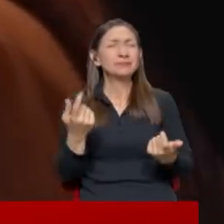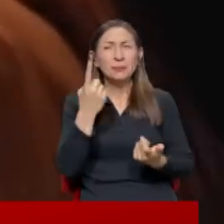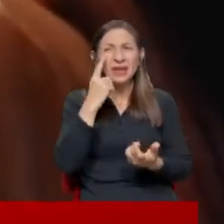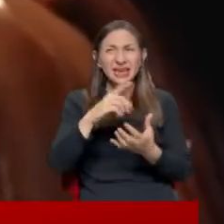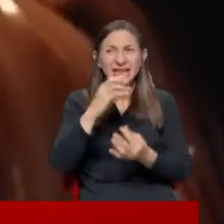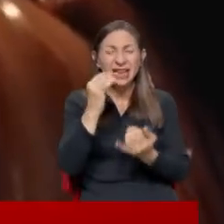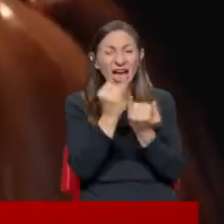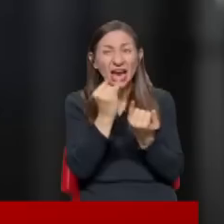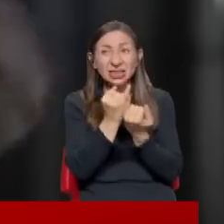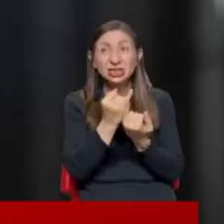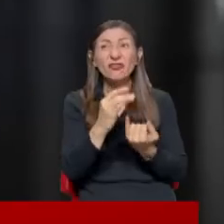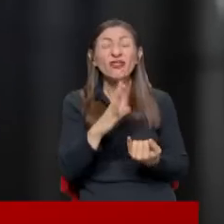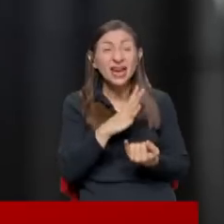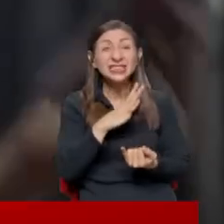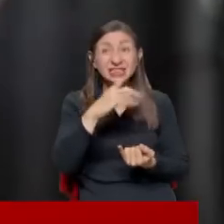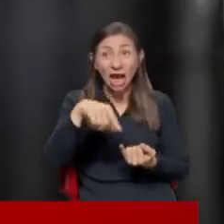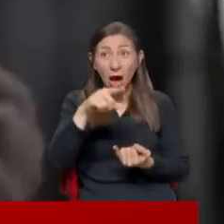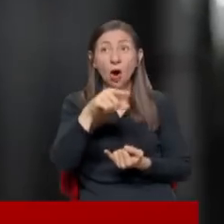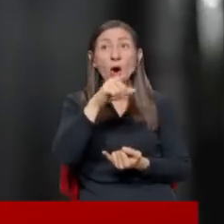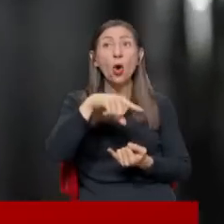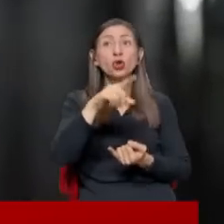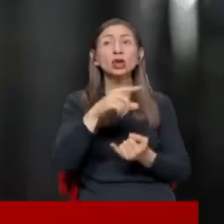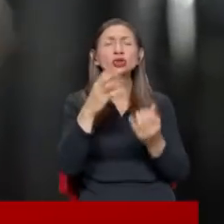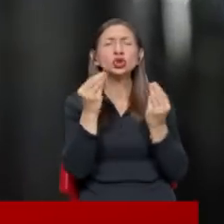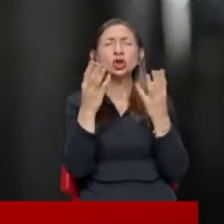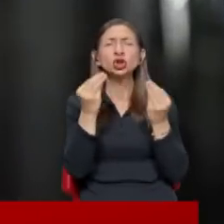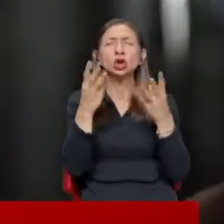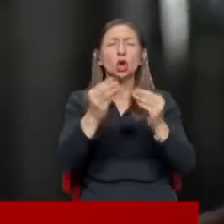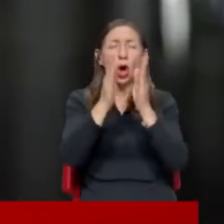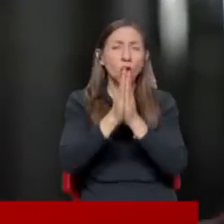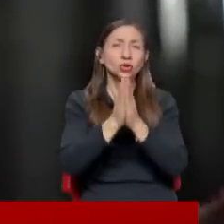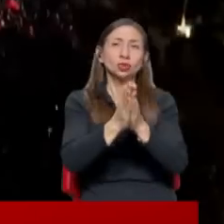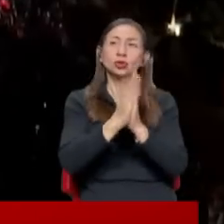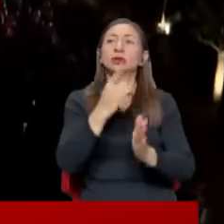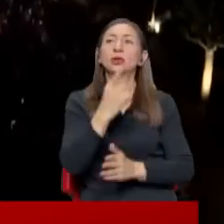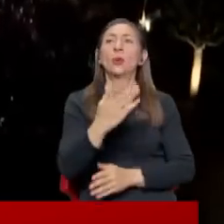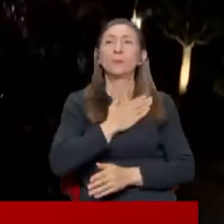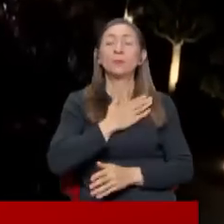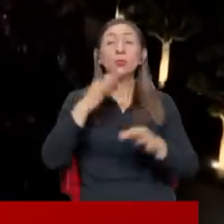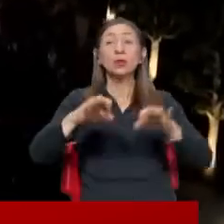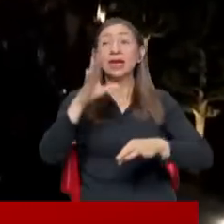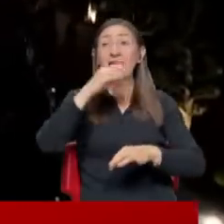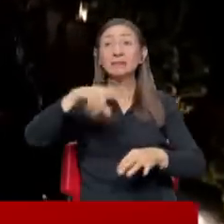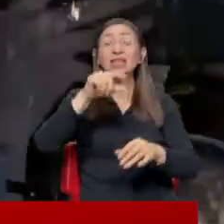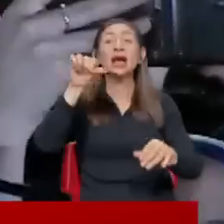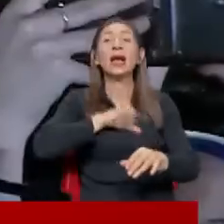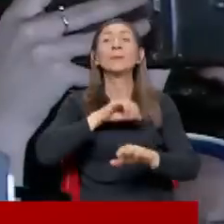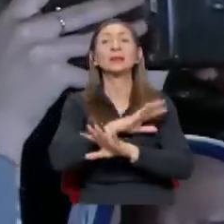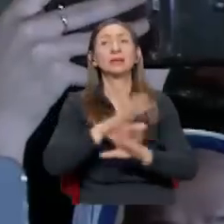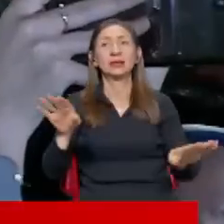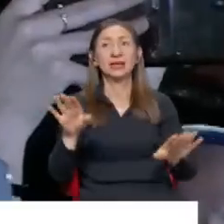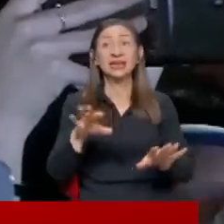bir tek kardeşim bile varsa ondan çok çok özür diliyorum. Bugün kimse